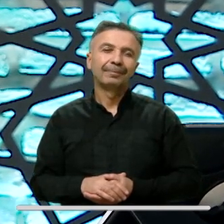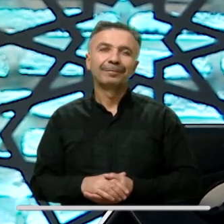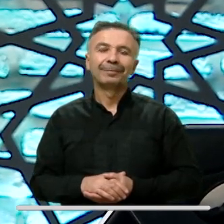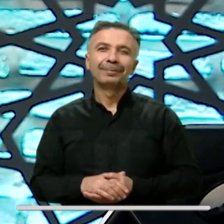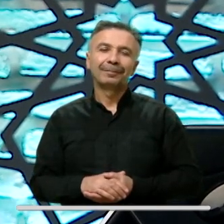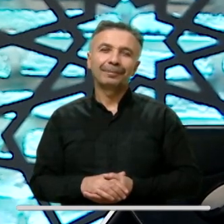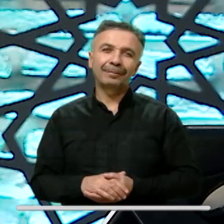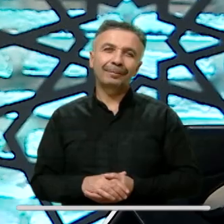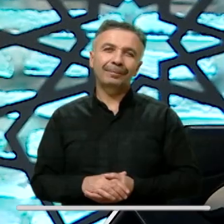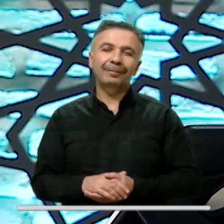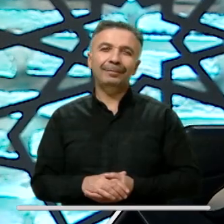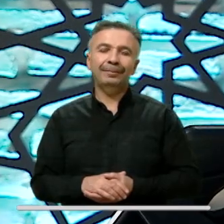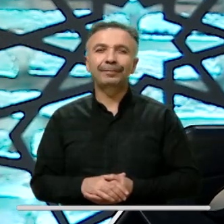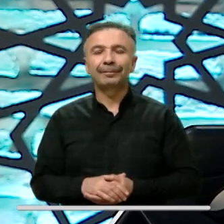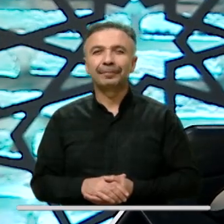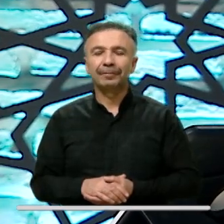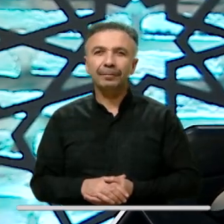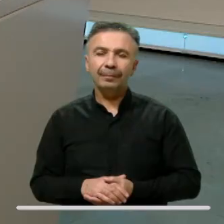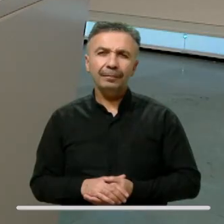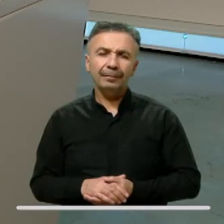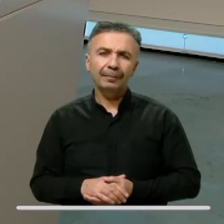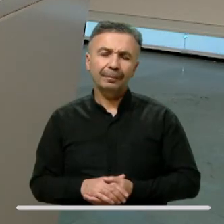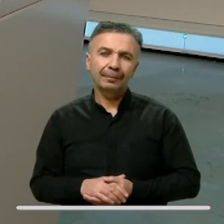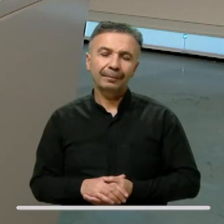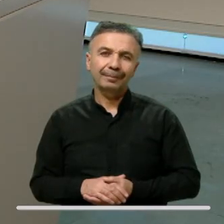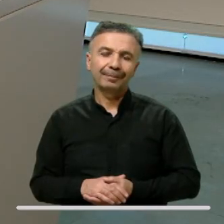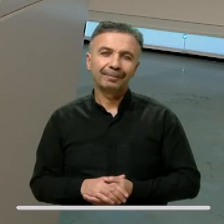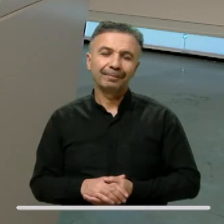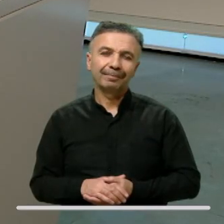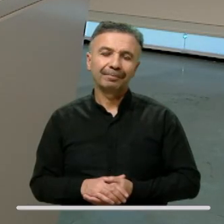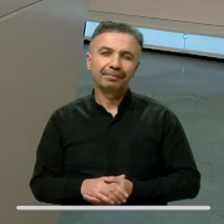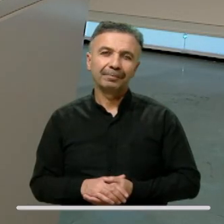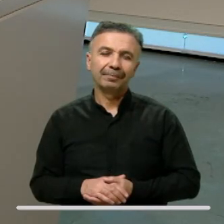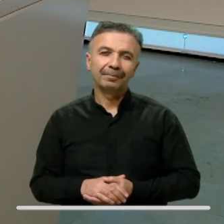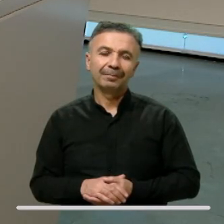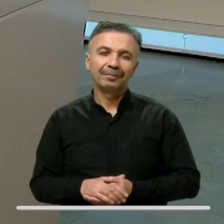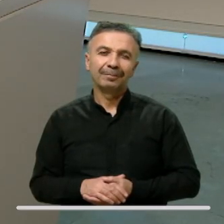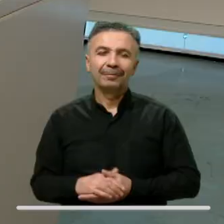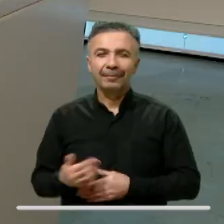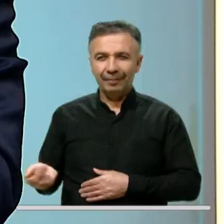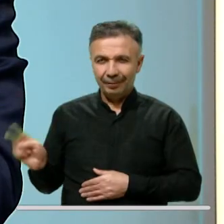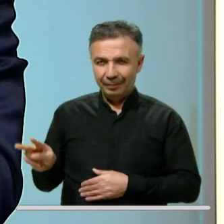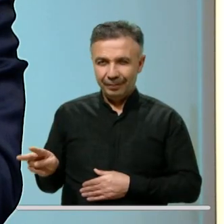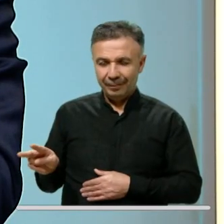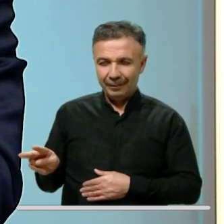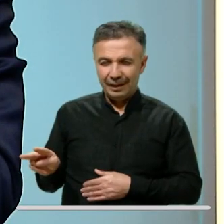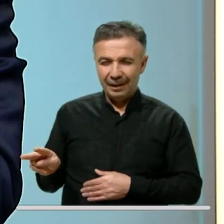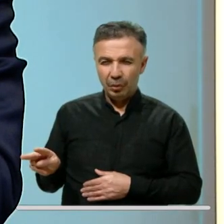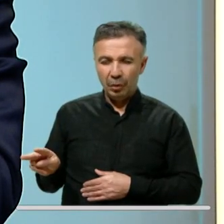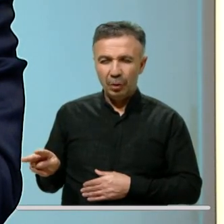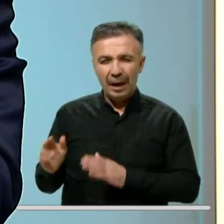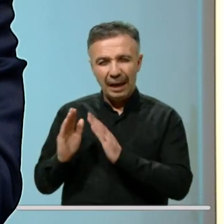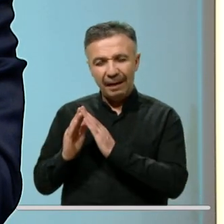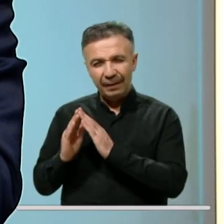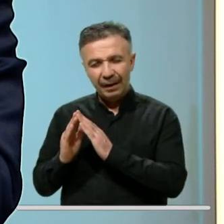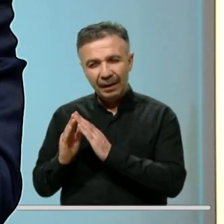ediyoruz. Hayırlı bereketli akşamlarınız olsun. Allah'a emanet olun. Ne dersiniz hocam? Cenazeyi evine götürüp